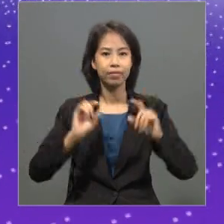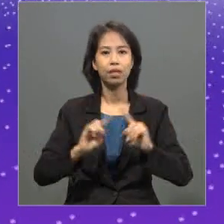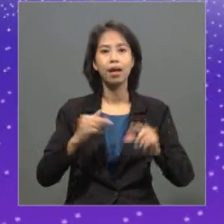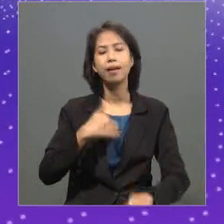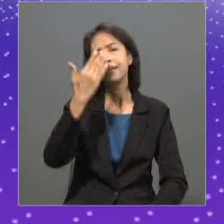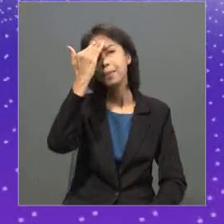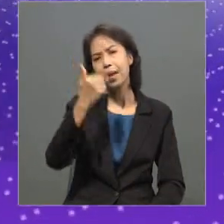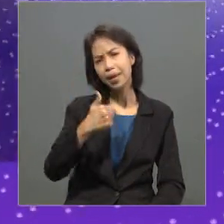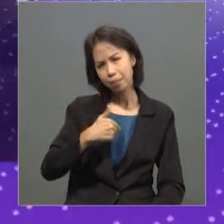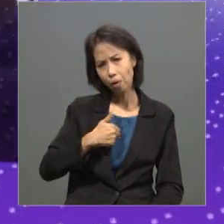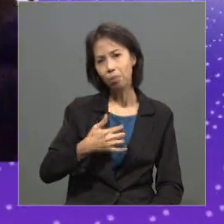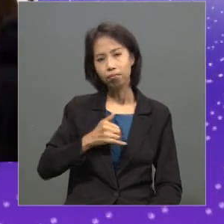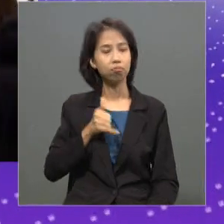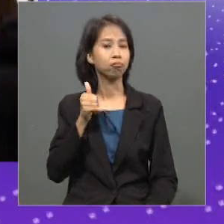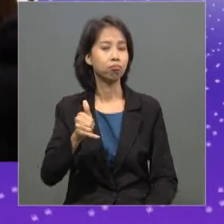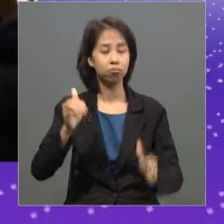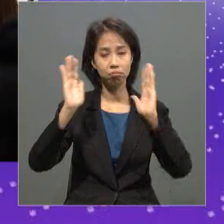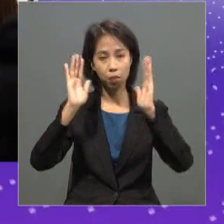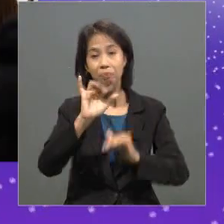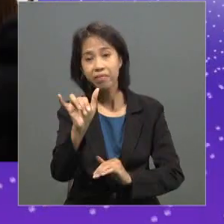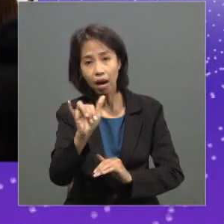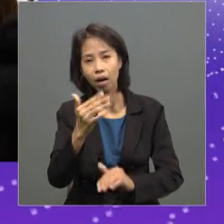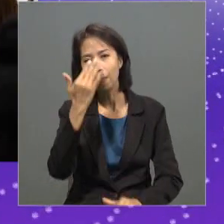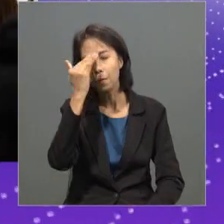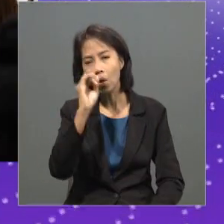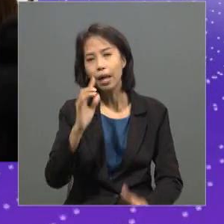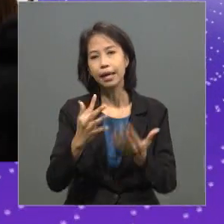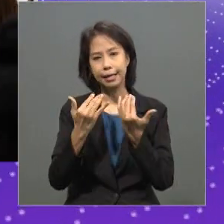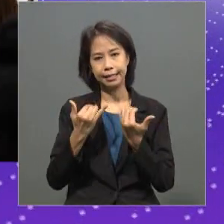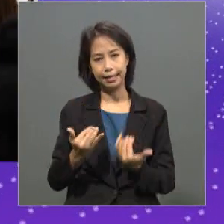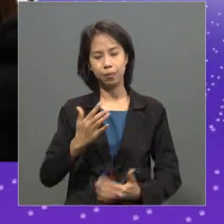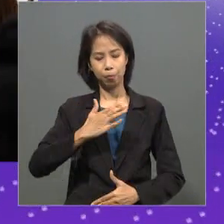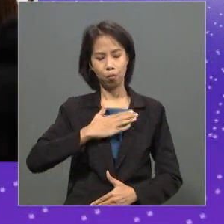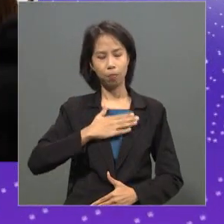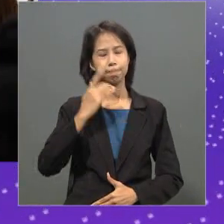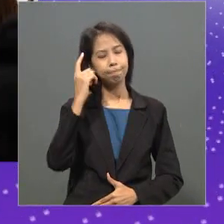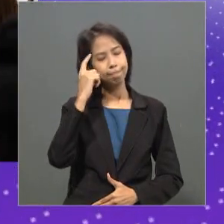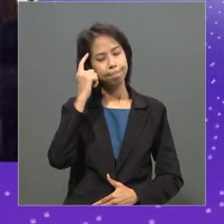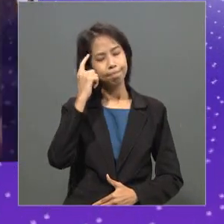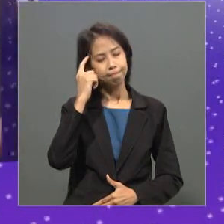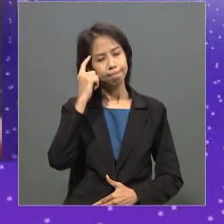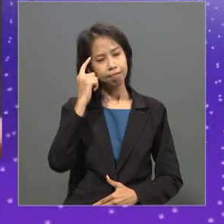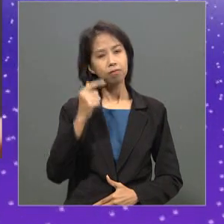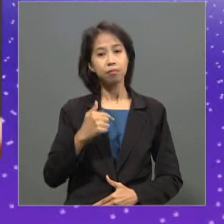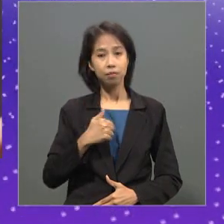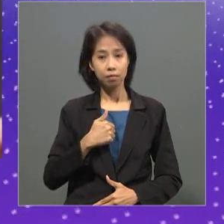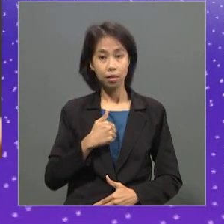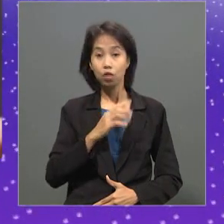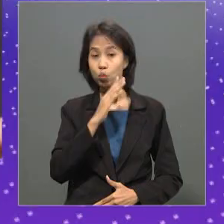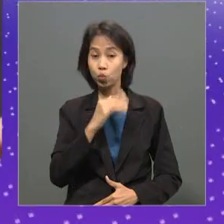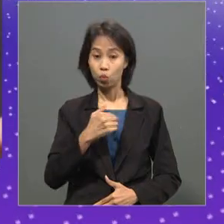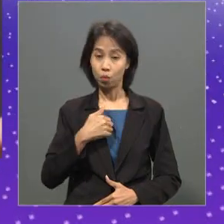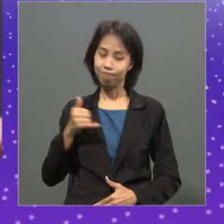ถึงยังไม่ออกมาพูดอะไรขอตอบตรงๆว่าเมื่อไตร่ตรองโดยสติแล้วผมคิดว่าไม่ว่าจะตอบอะไรออก